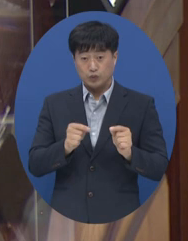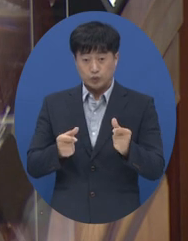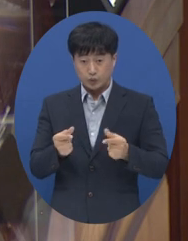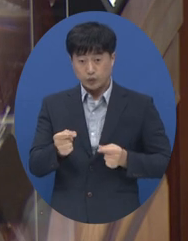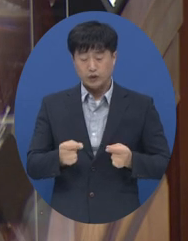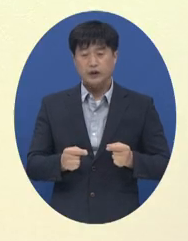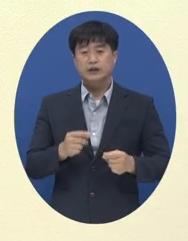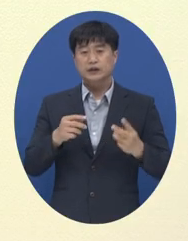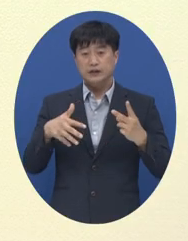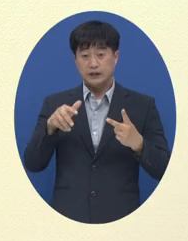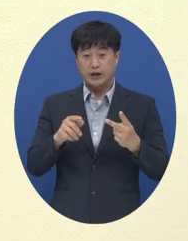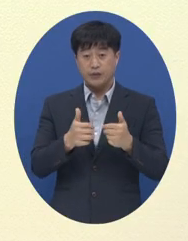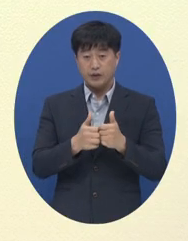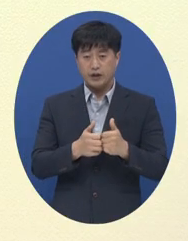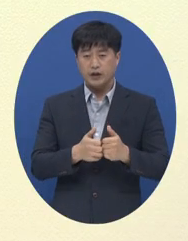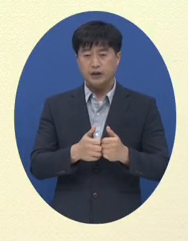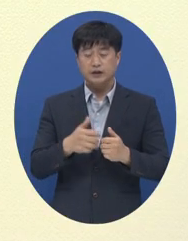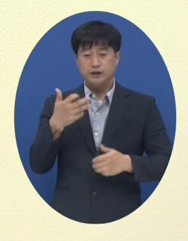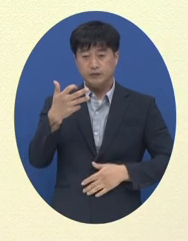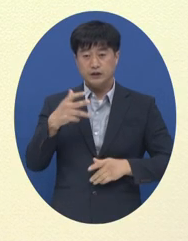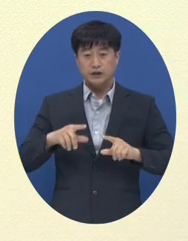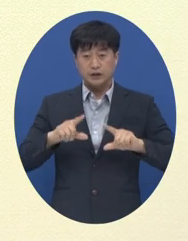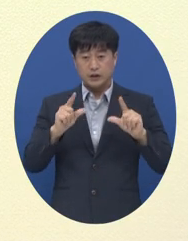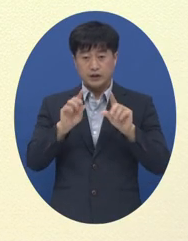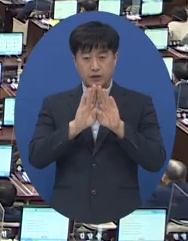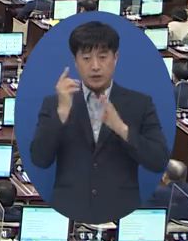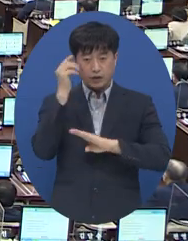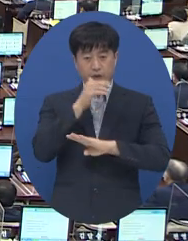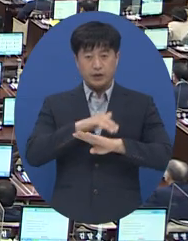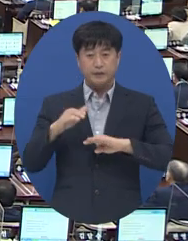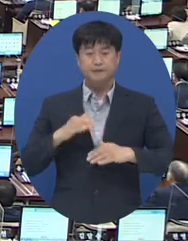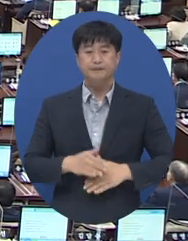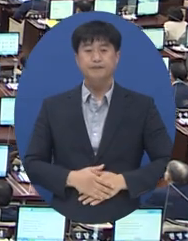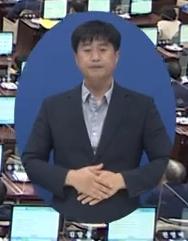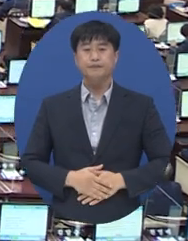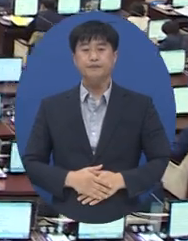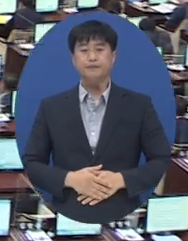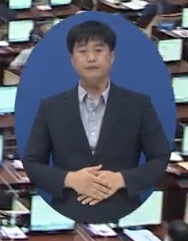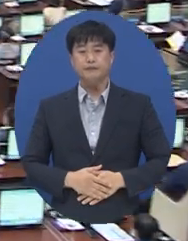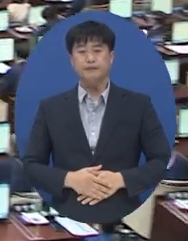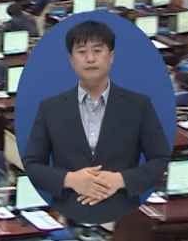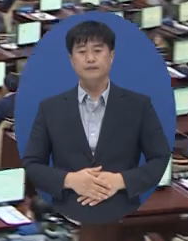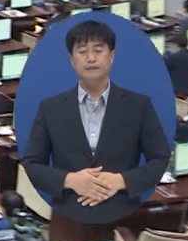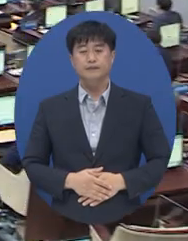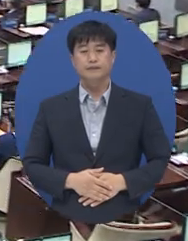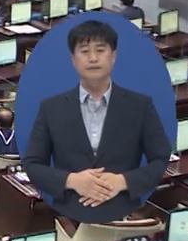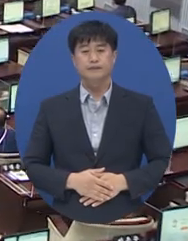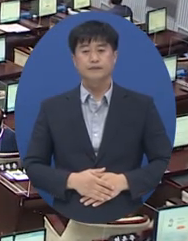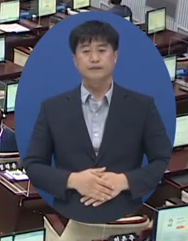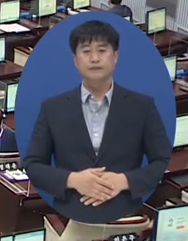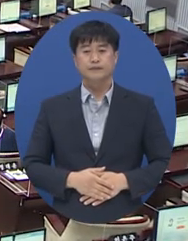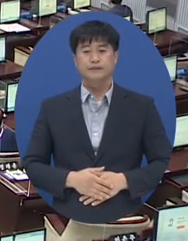따른 2차 본회의는 오는 17일 열릴 예정입니다. 경기지TV 최지연입니다.